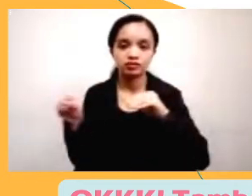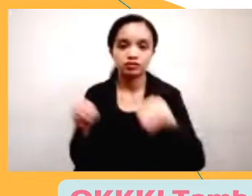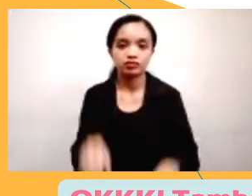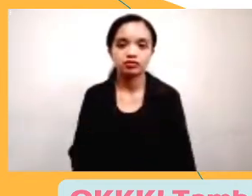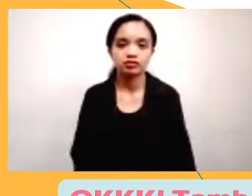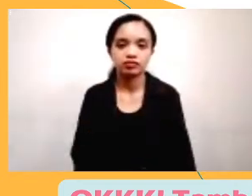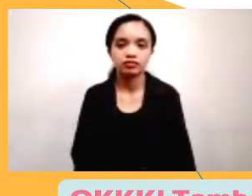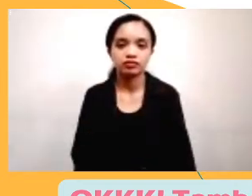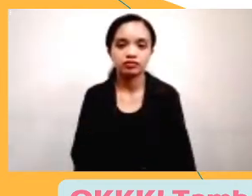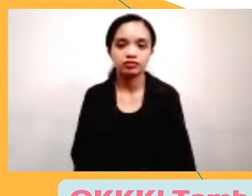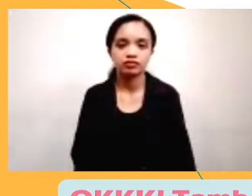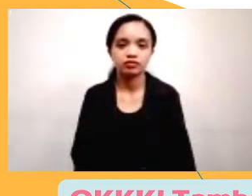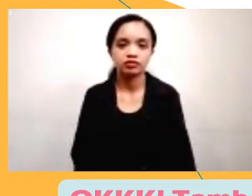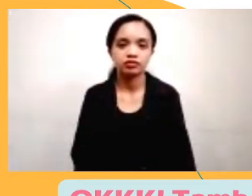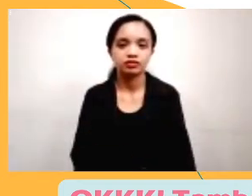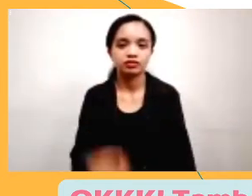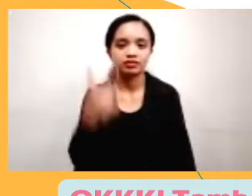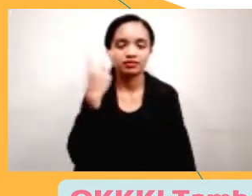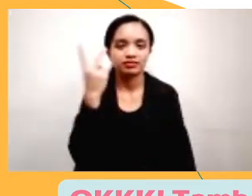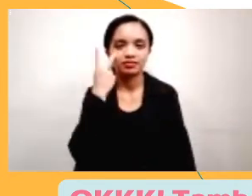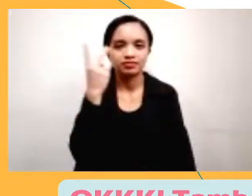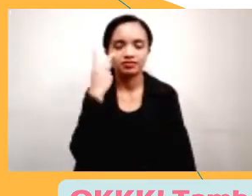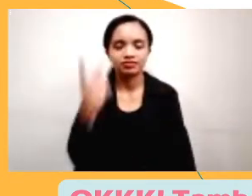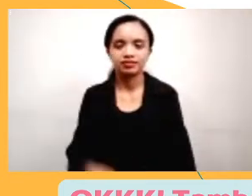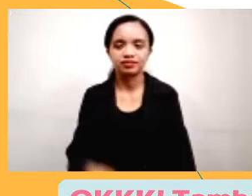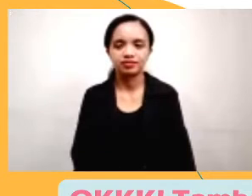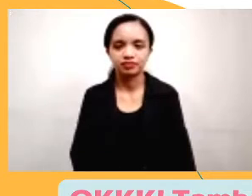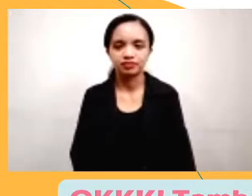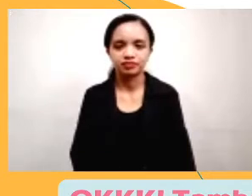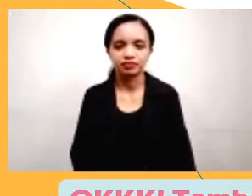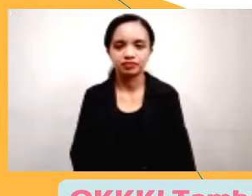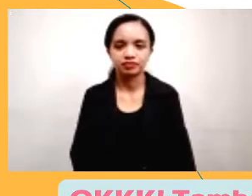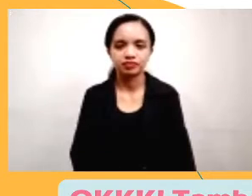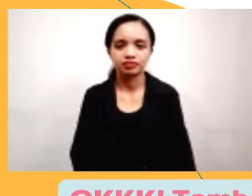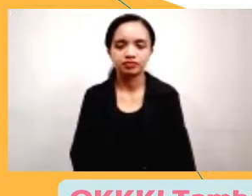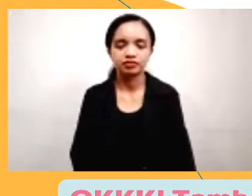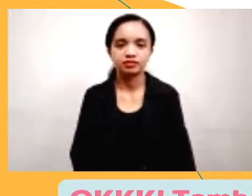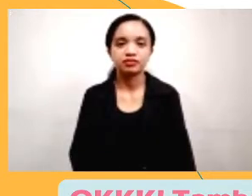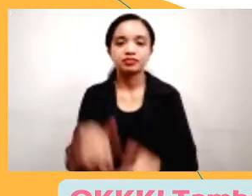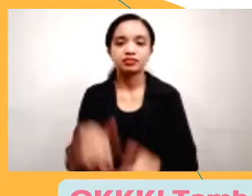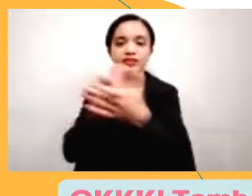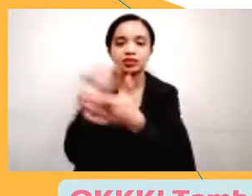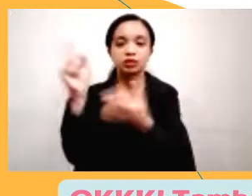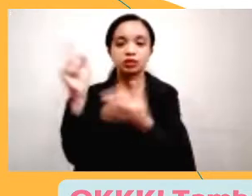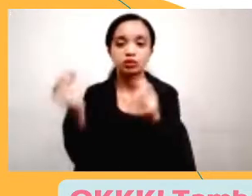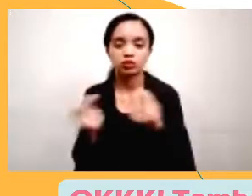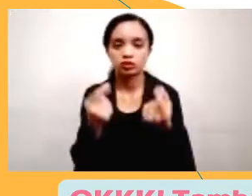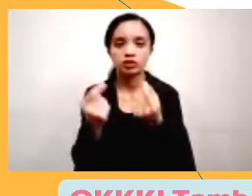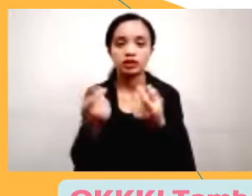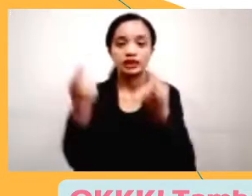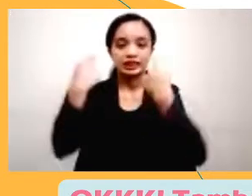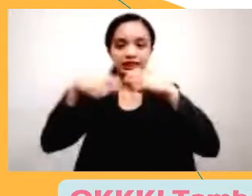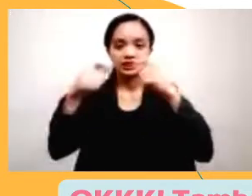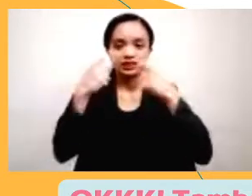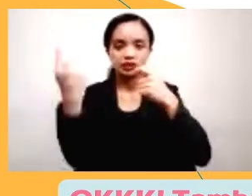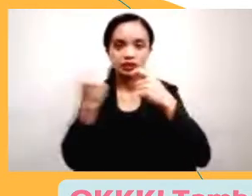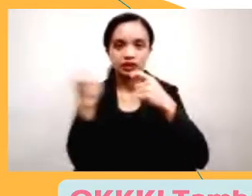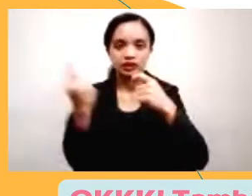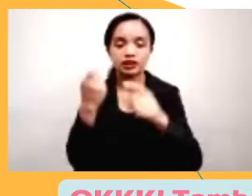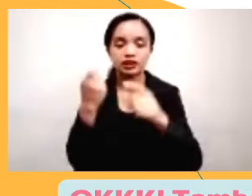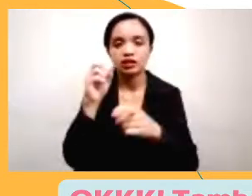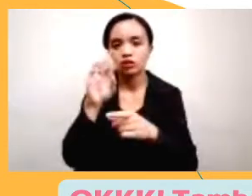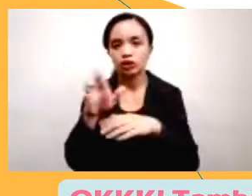or transition. Ha? Sa ginawa ko ngayon ay pina-step lang kayo. Tama? Or nag-step lang